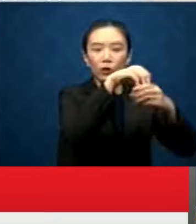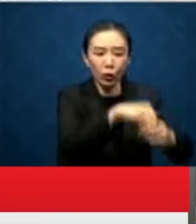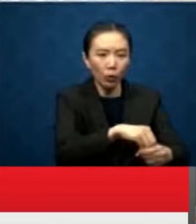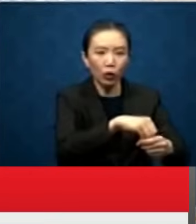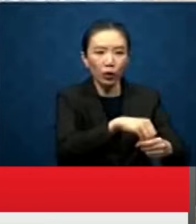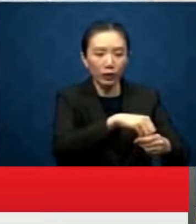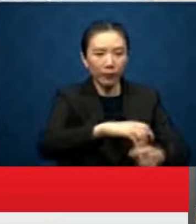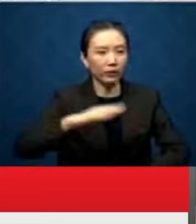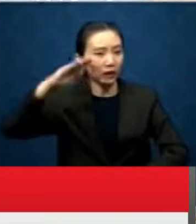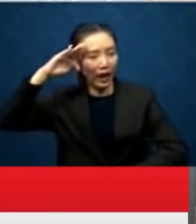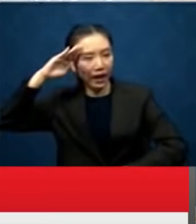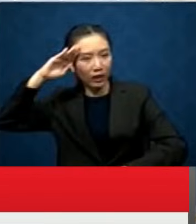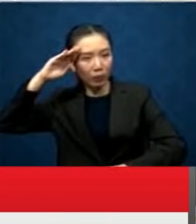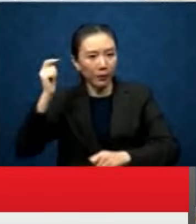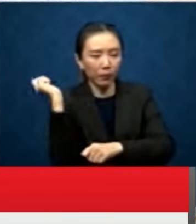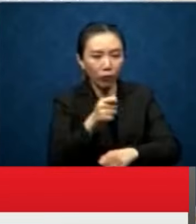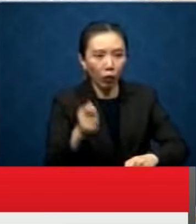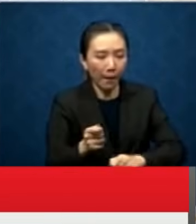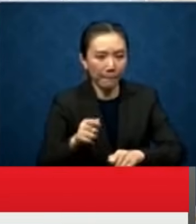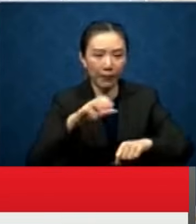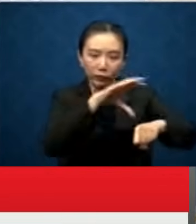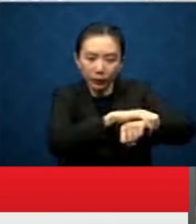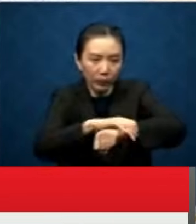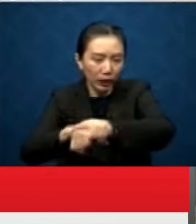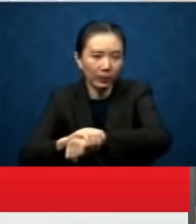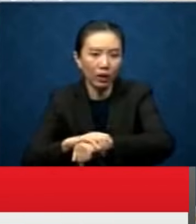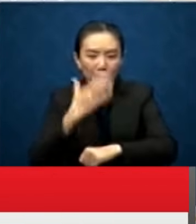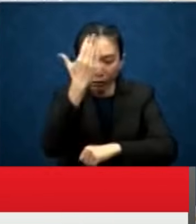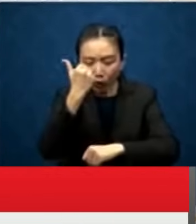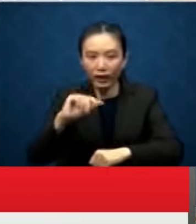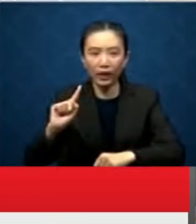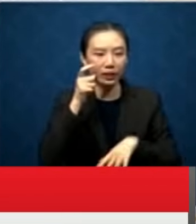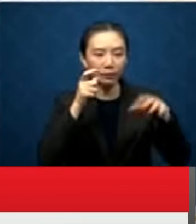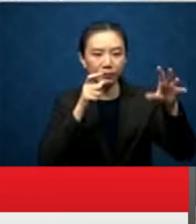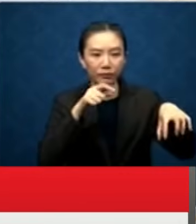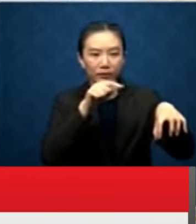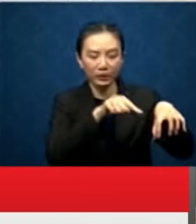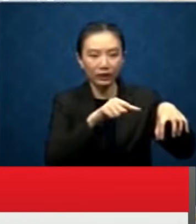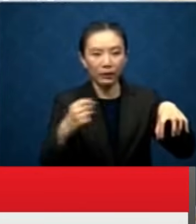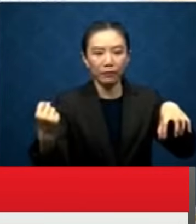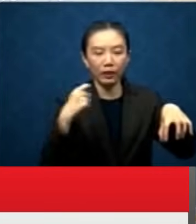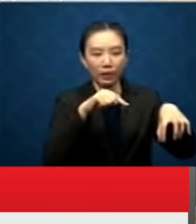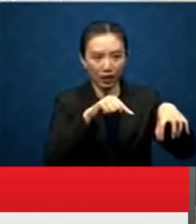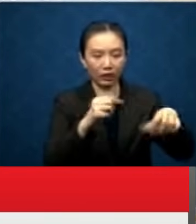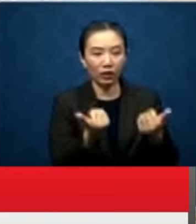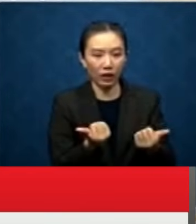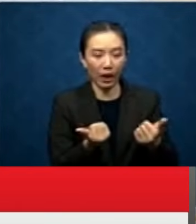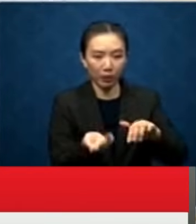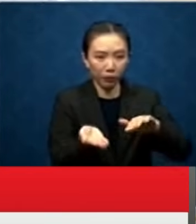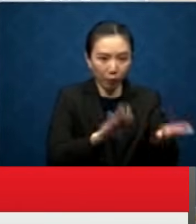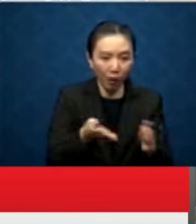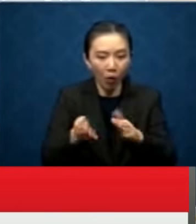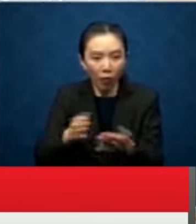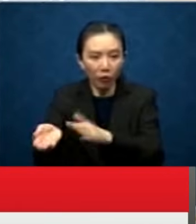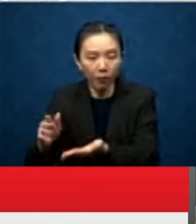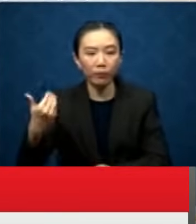ไปทลายเรือนจำเพราะว่าในเรือนจำโอ้โหหรูหรามากมายบ้านใหญ่ปัจจุบันนี้ก็ล่มสลายไปเยอะแล้ว